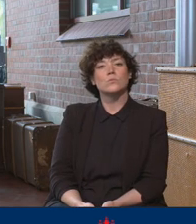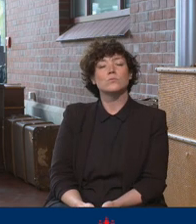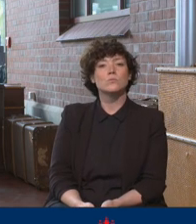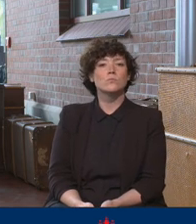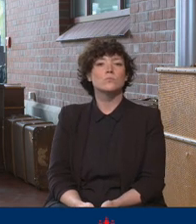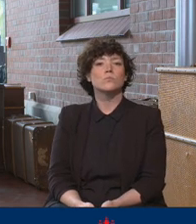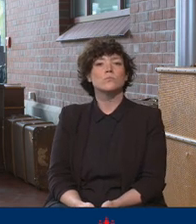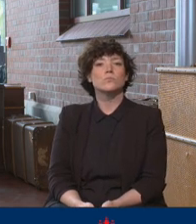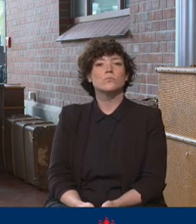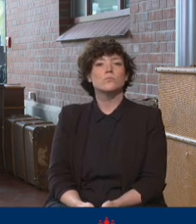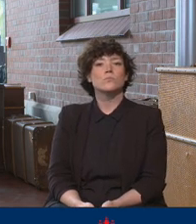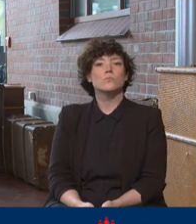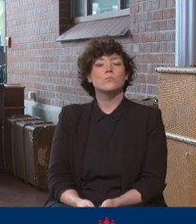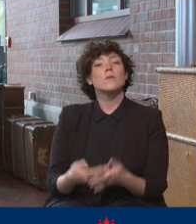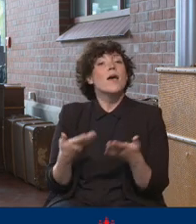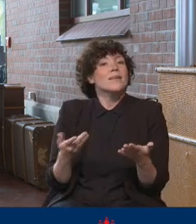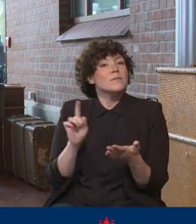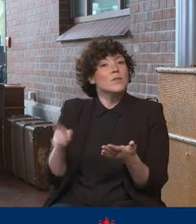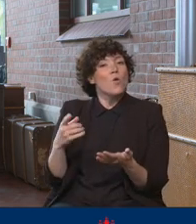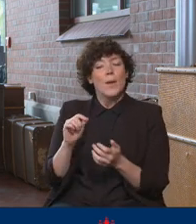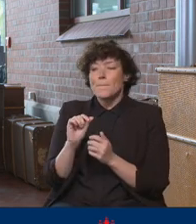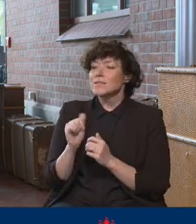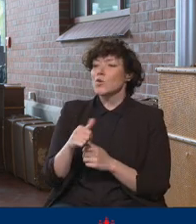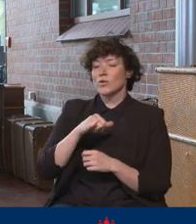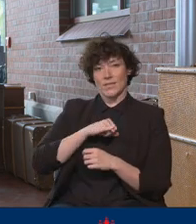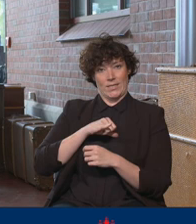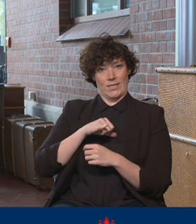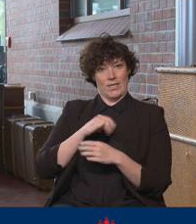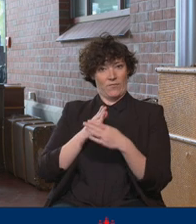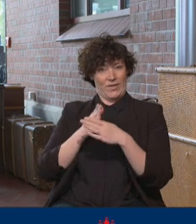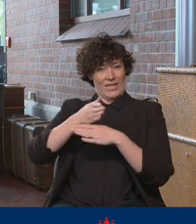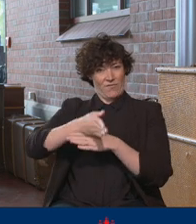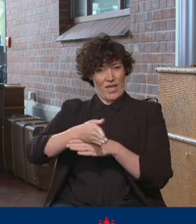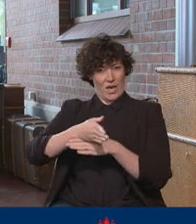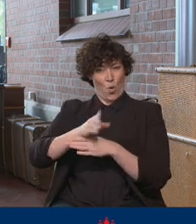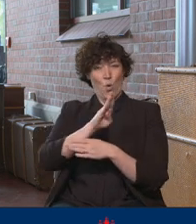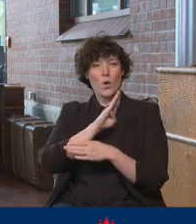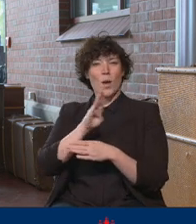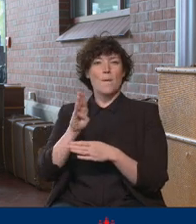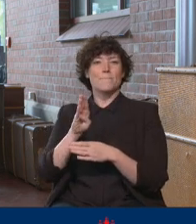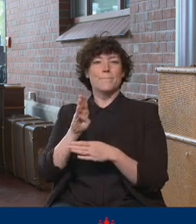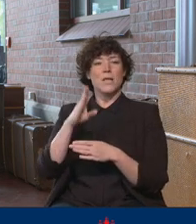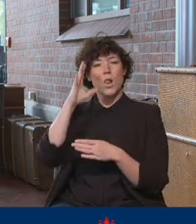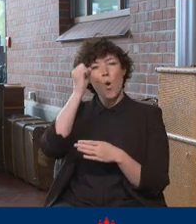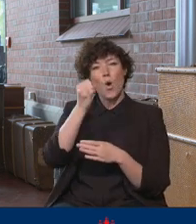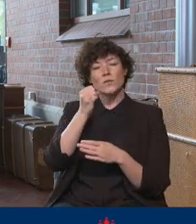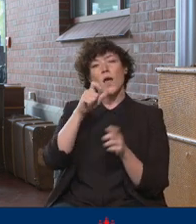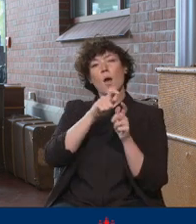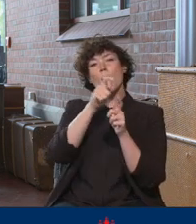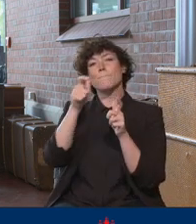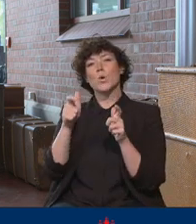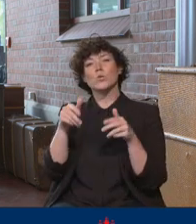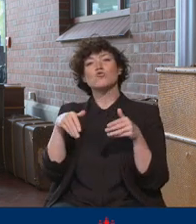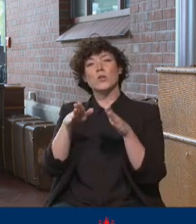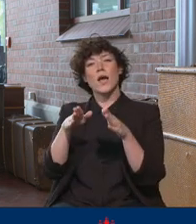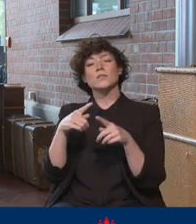dann gibt es noch die besonders interessante stelle der querung der billhorner brückenstraße und dem bilder oder röhren dann der rühren